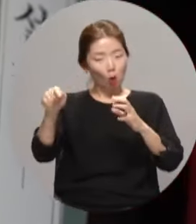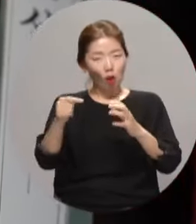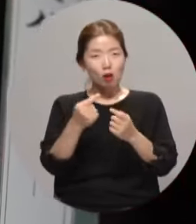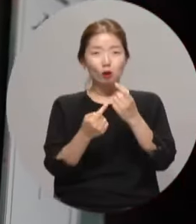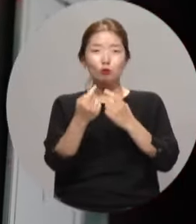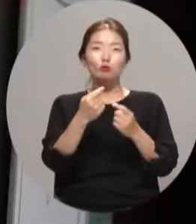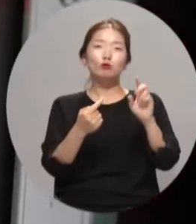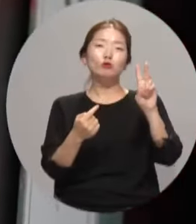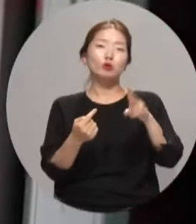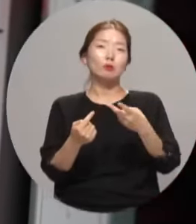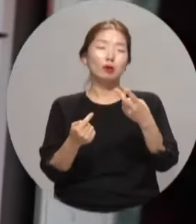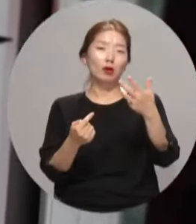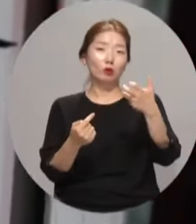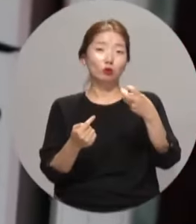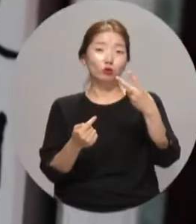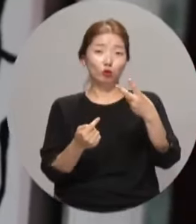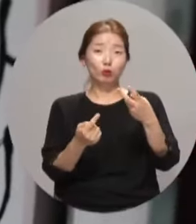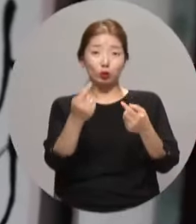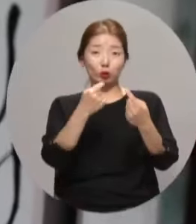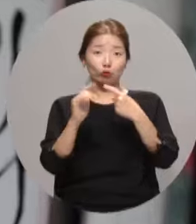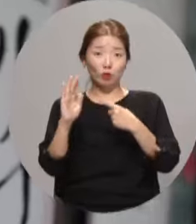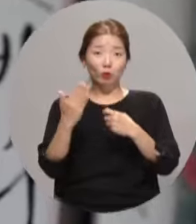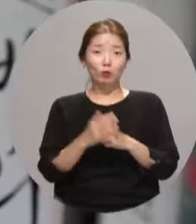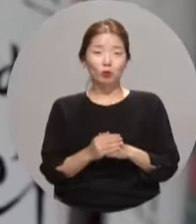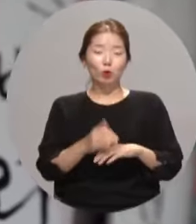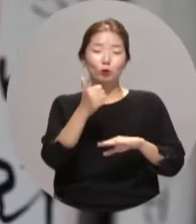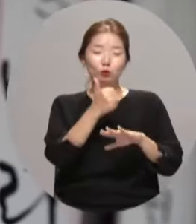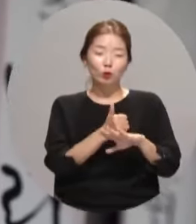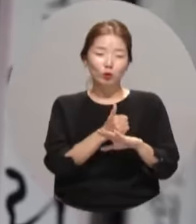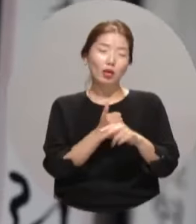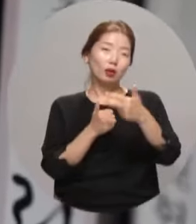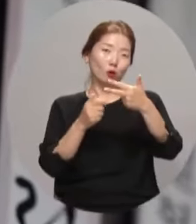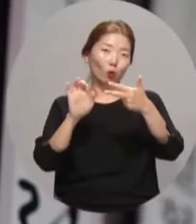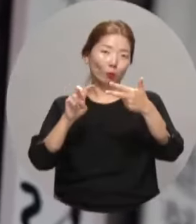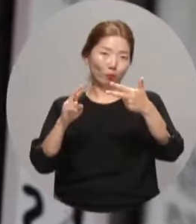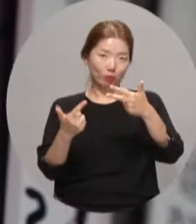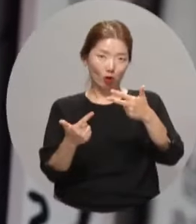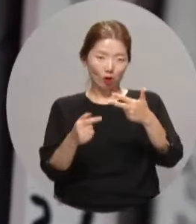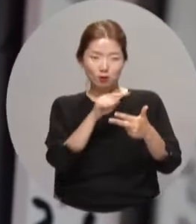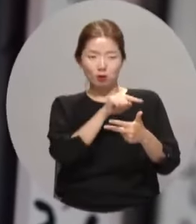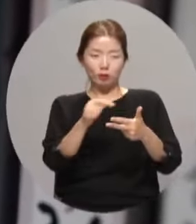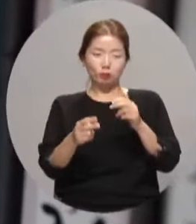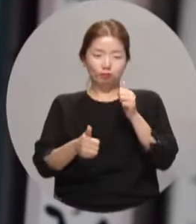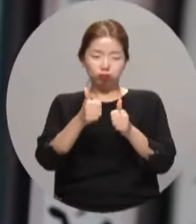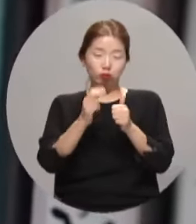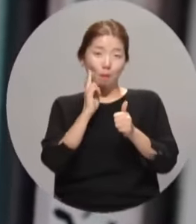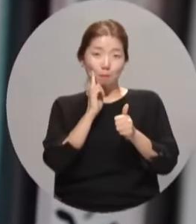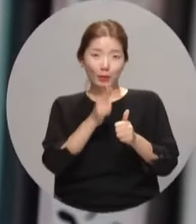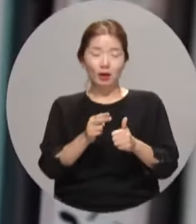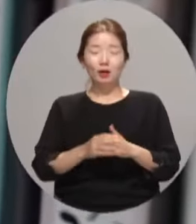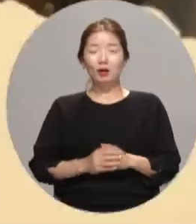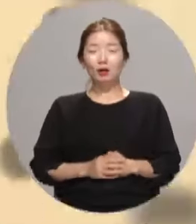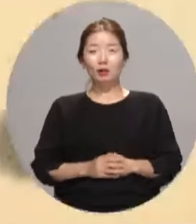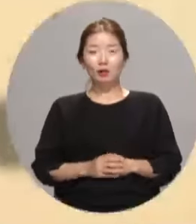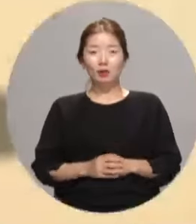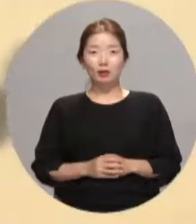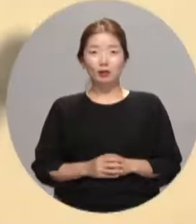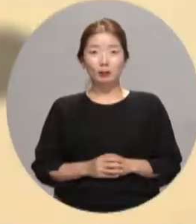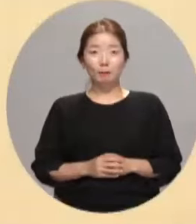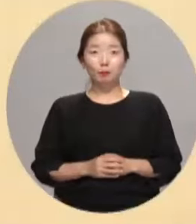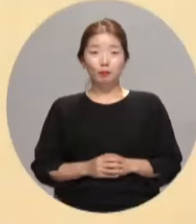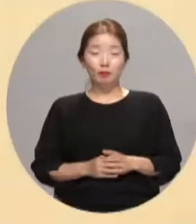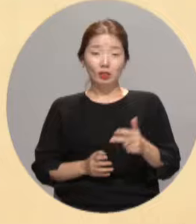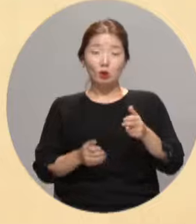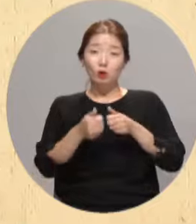소설 282편이 접수된 가운데 최종 심사에 7편이 올라 치열한 경쟁을 펼쳤습니다.